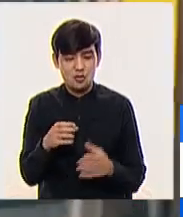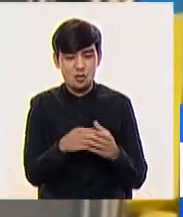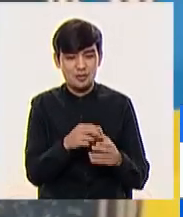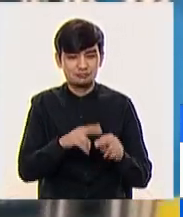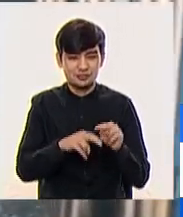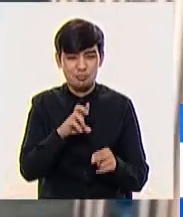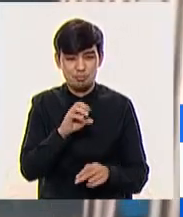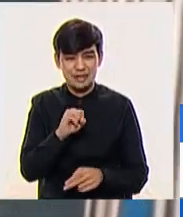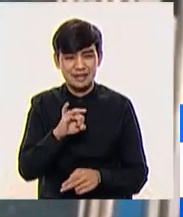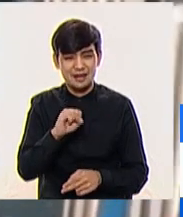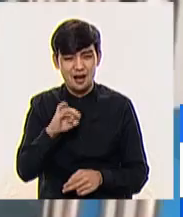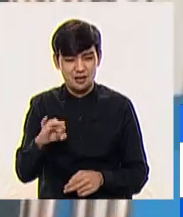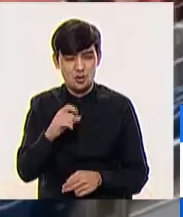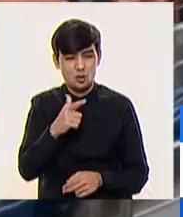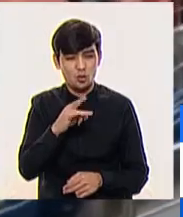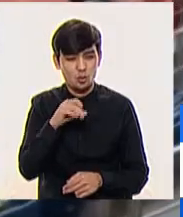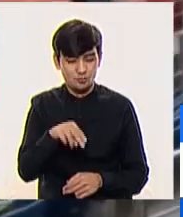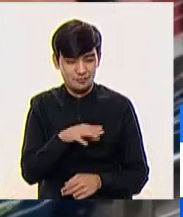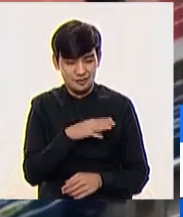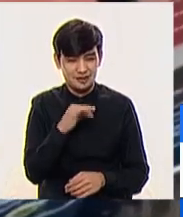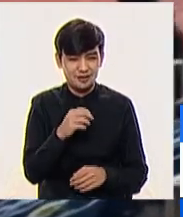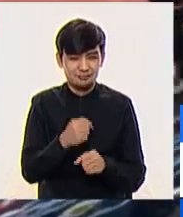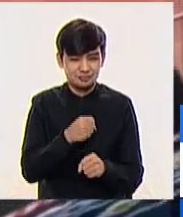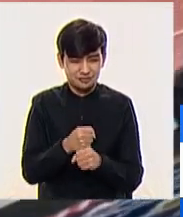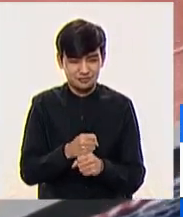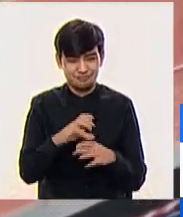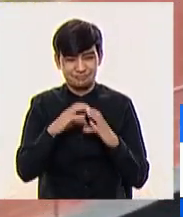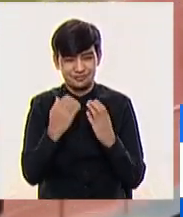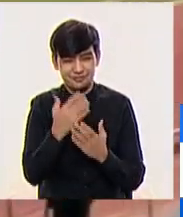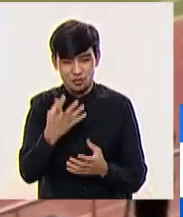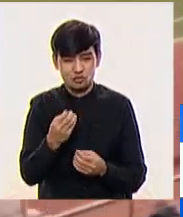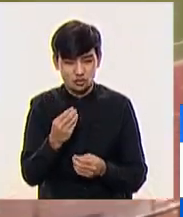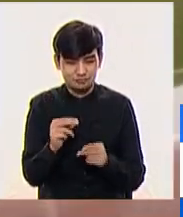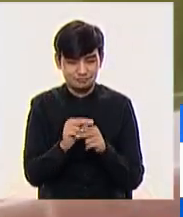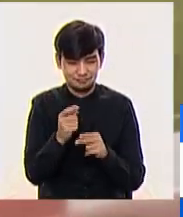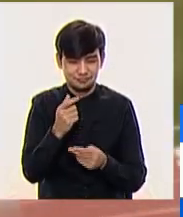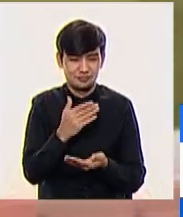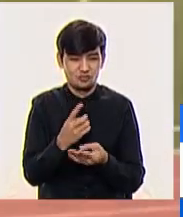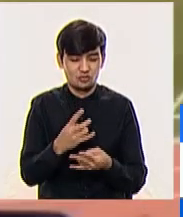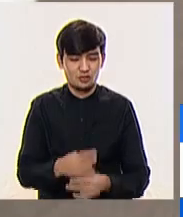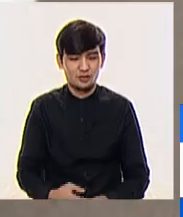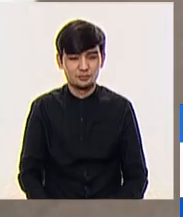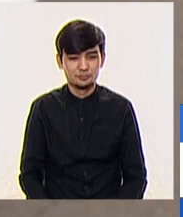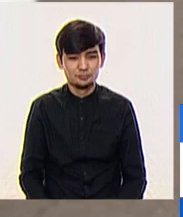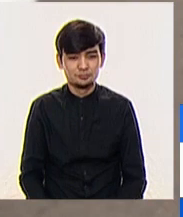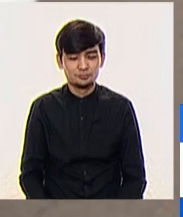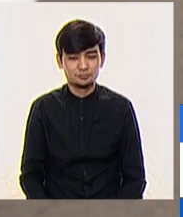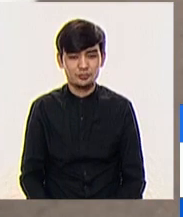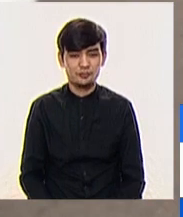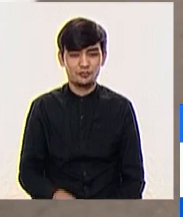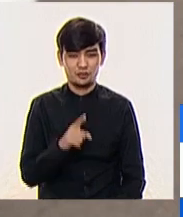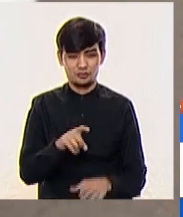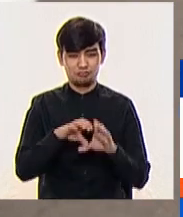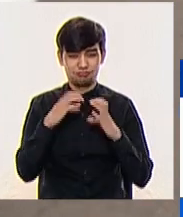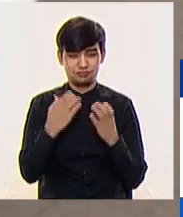компания BI Group. Но эксперты считают, что над дренажной системой комплекса еще стоит поработать. Это целый комплекс,